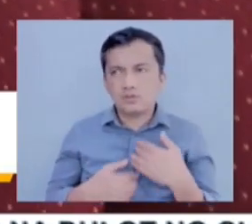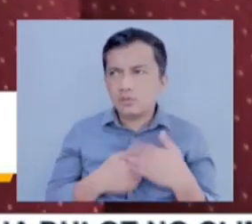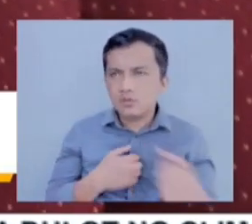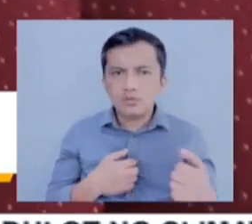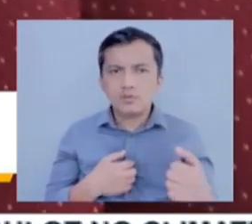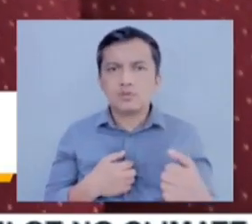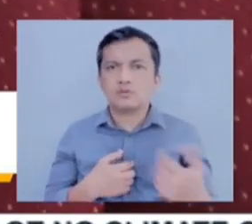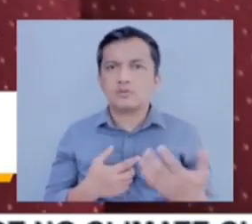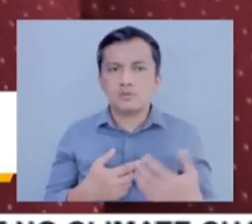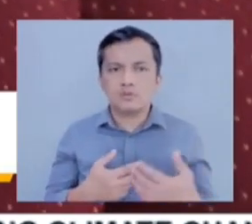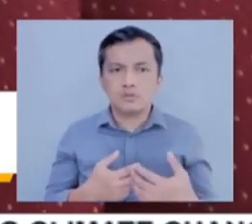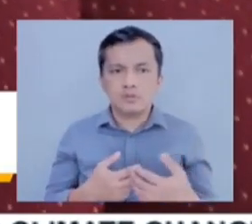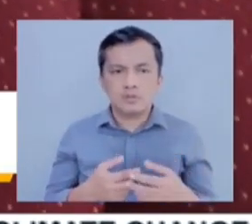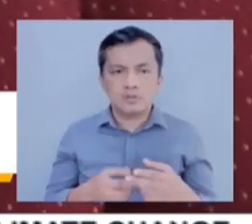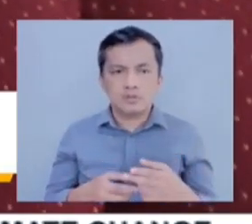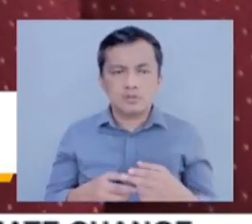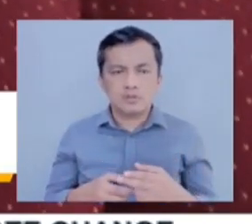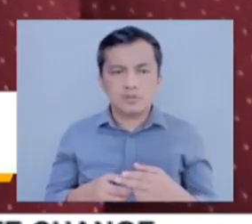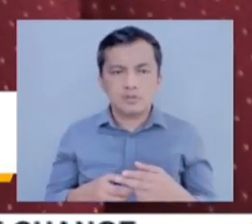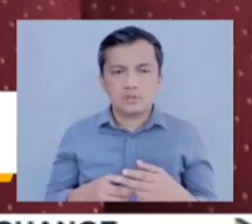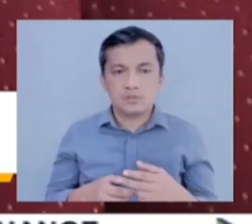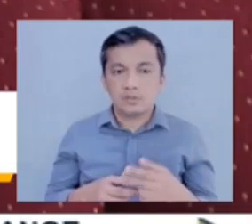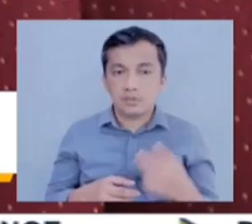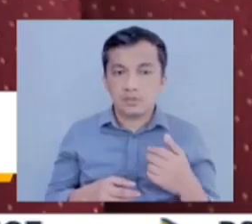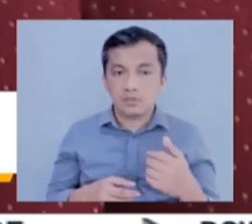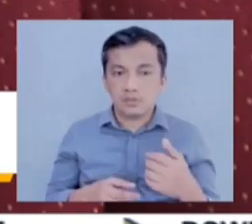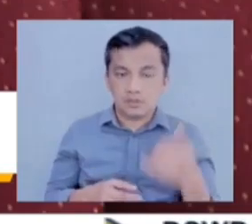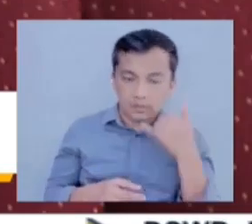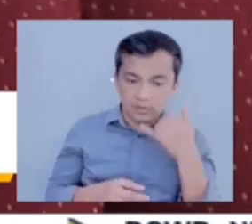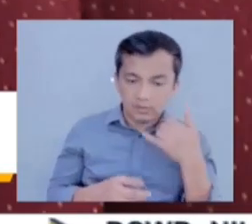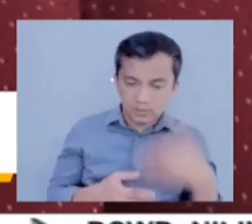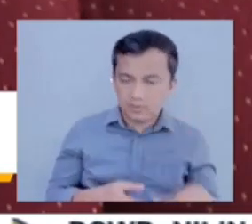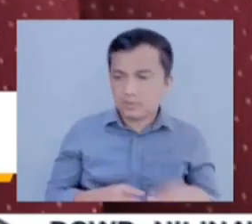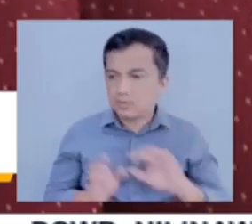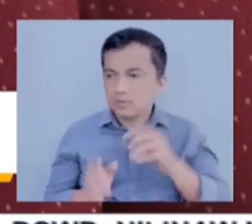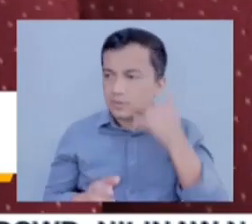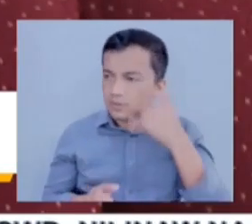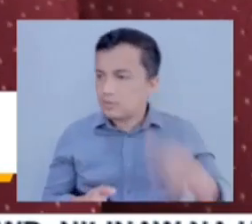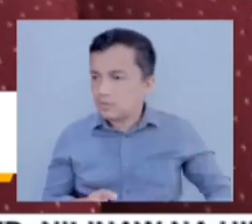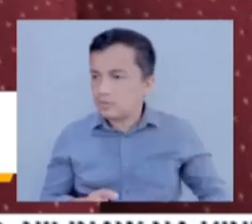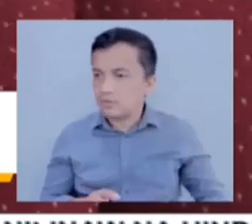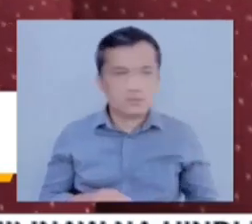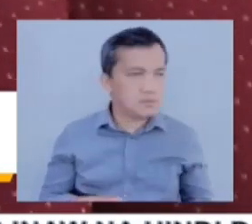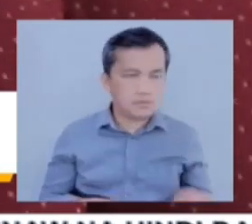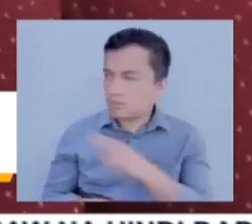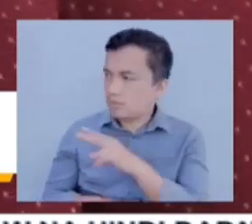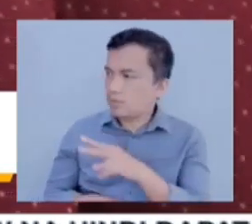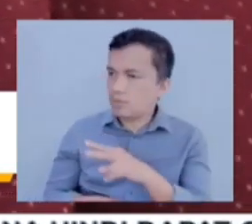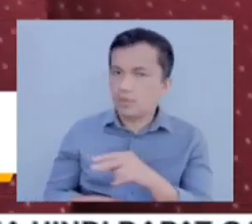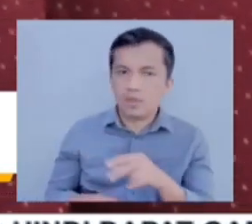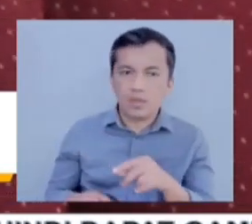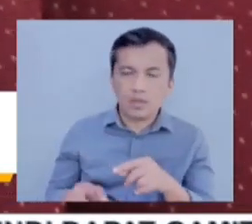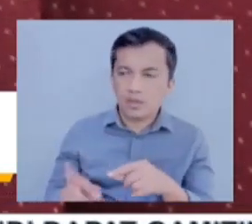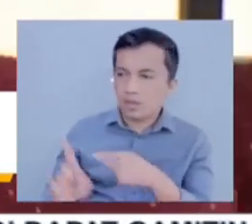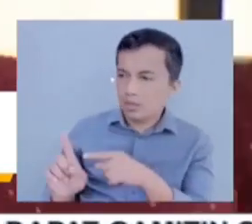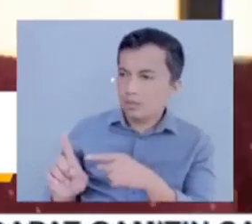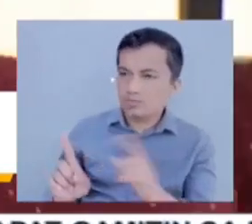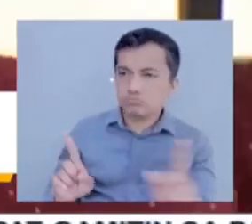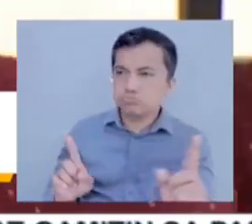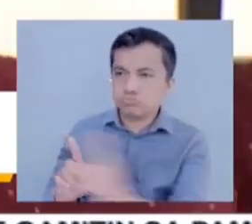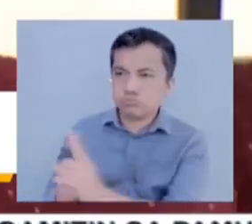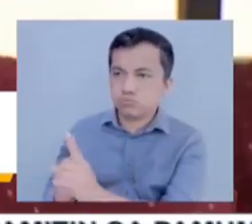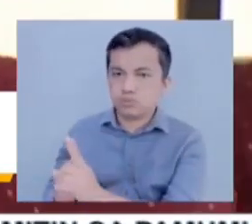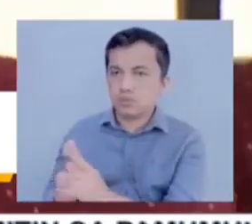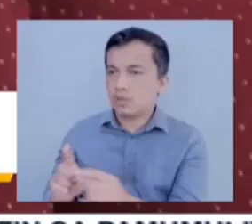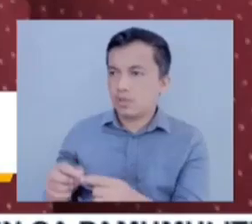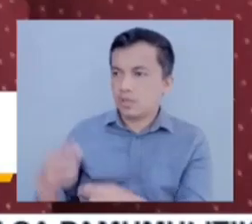and as soon as I ended my call, I turned around and I already saw him on my right. Nung